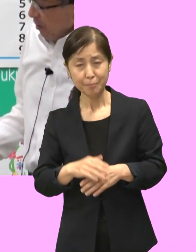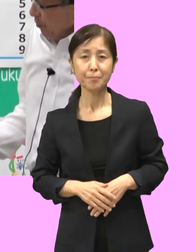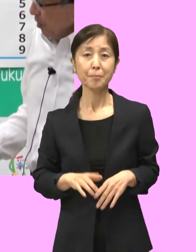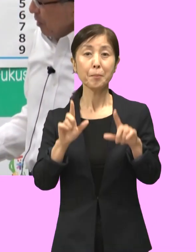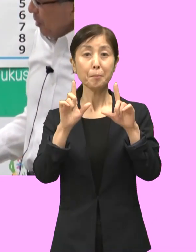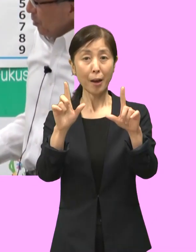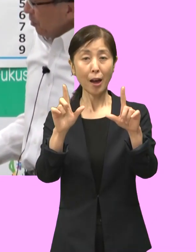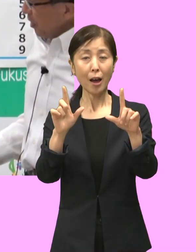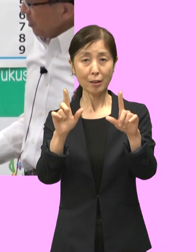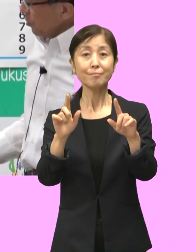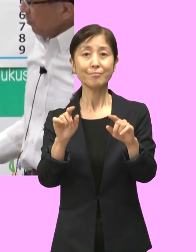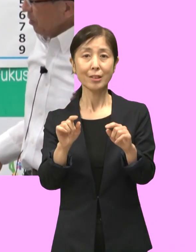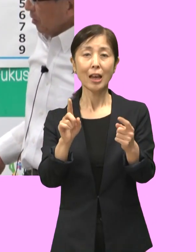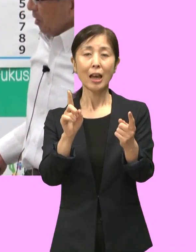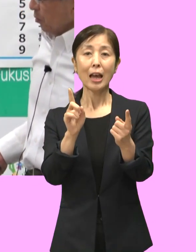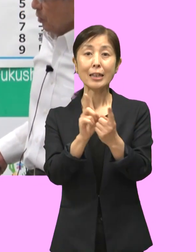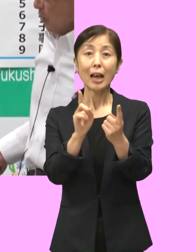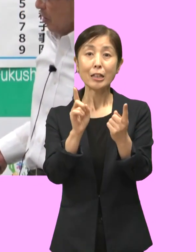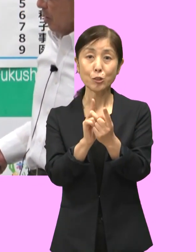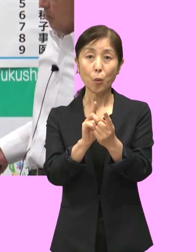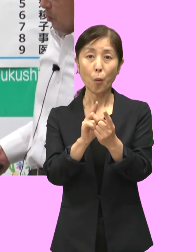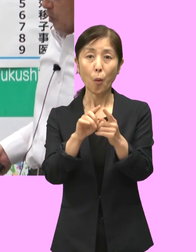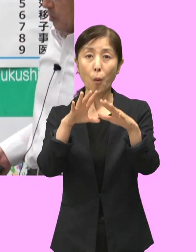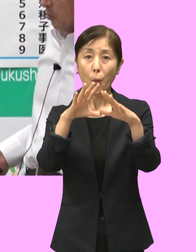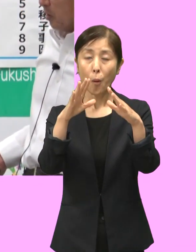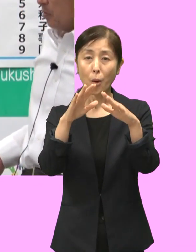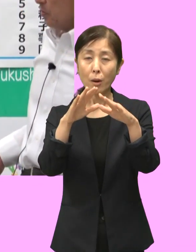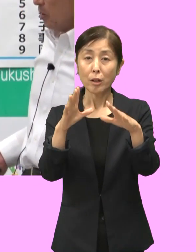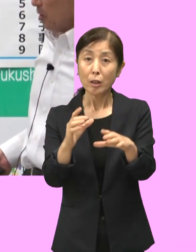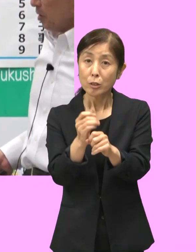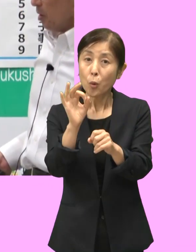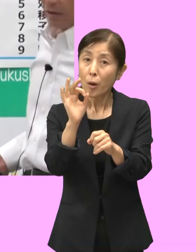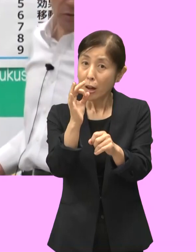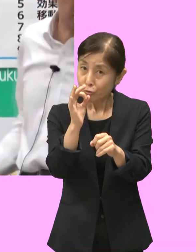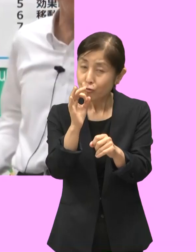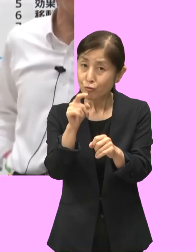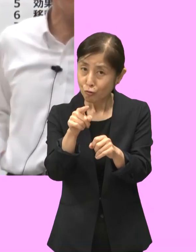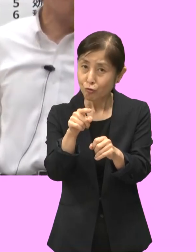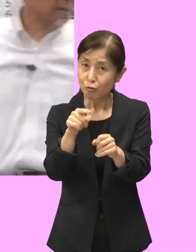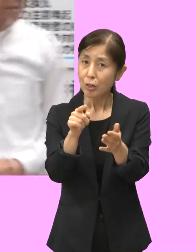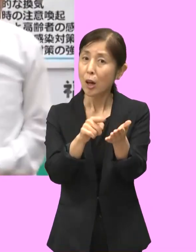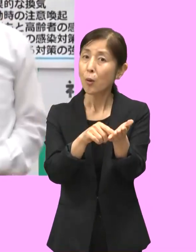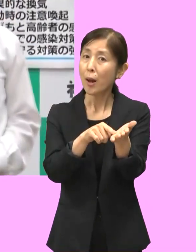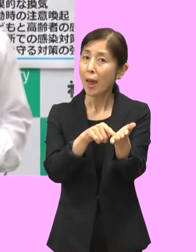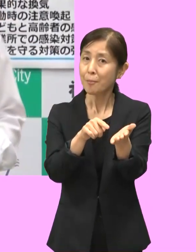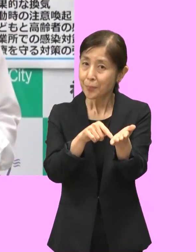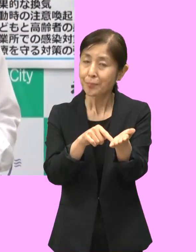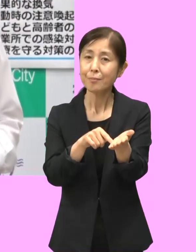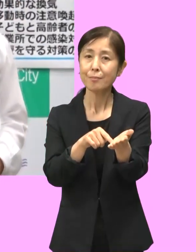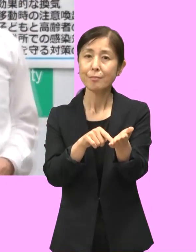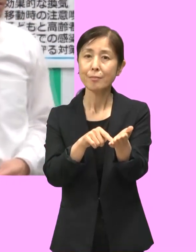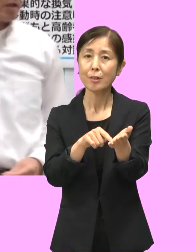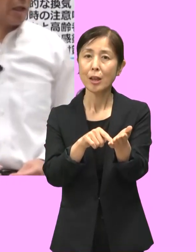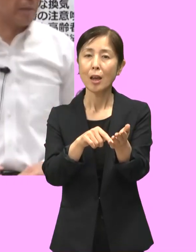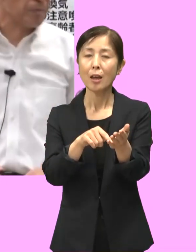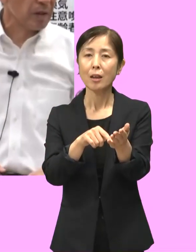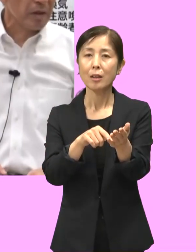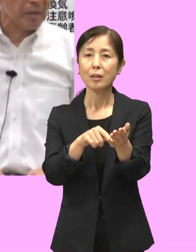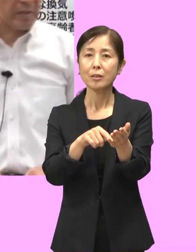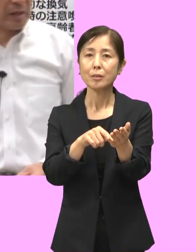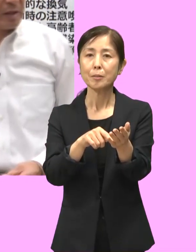ね、対象経費総額がこちらになるかと思います。これが多分全体経費になると思います。で、基本的なルールと